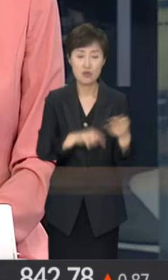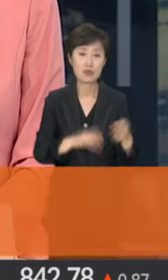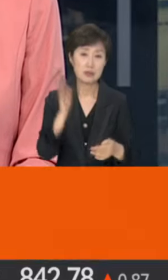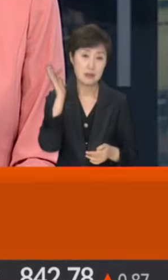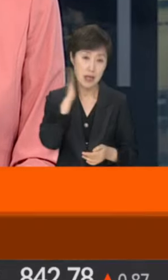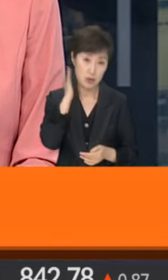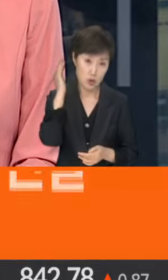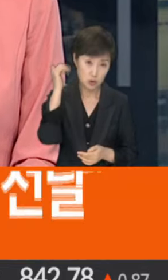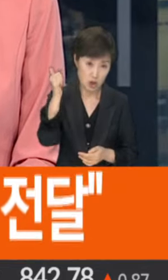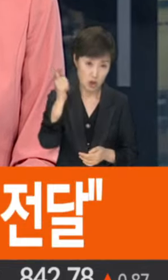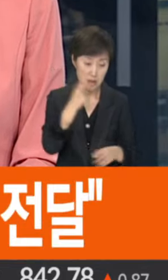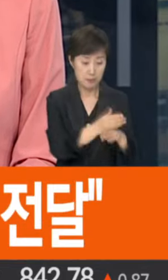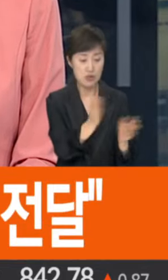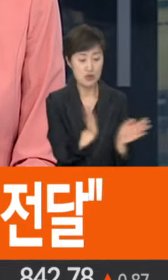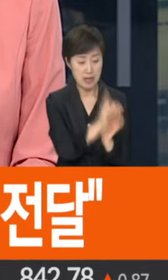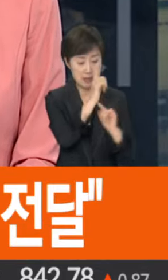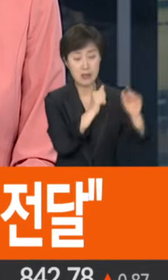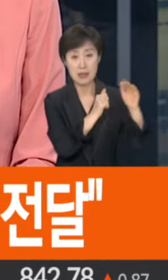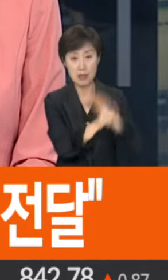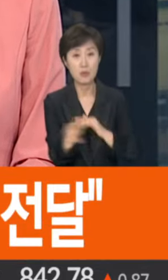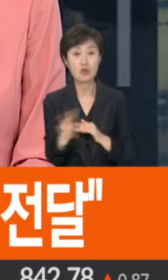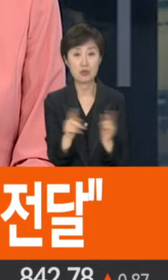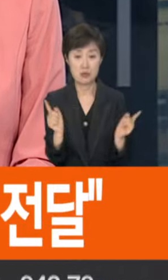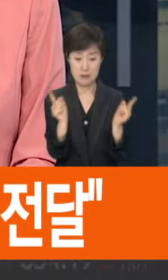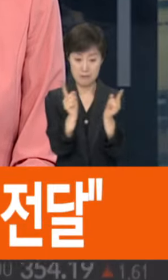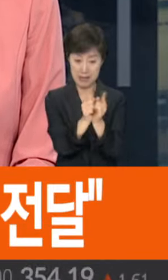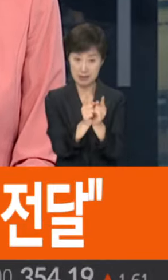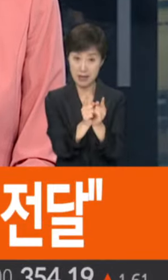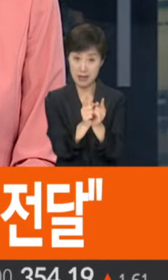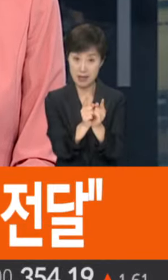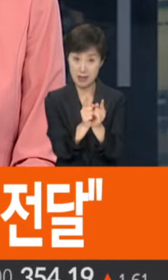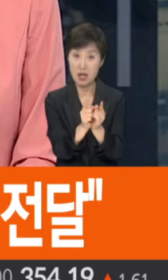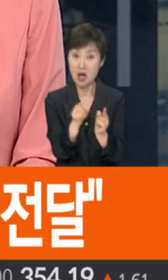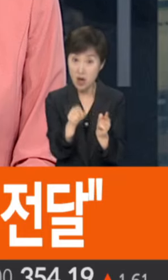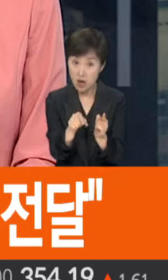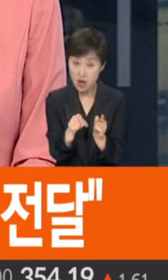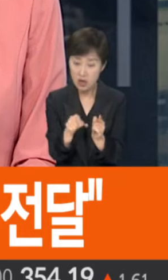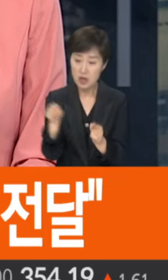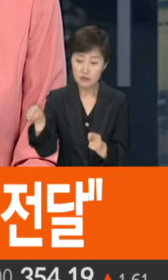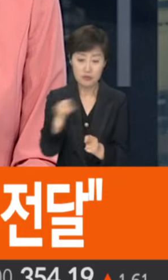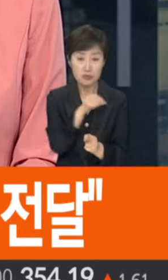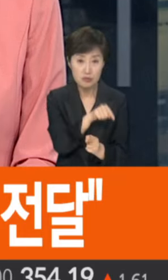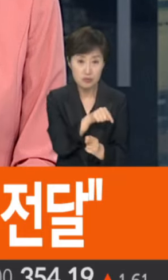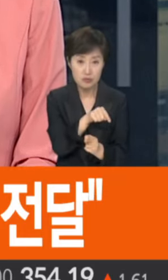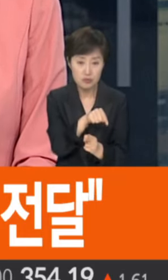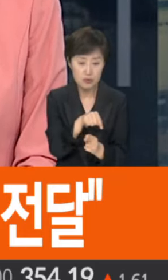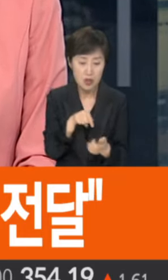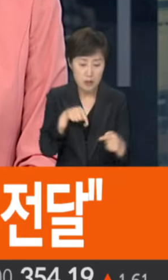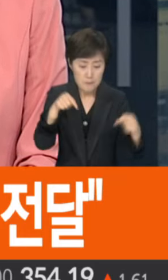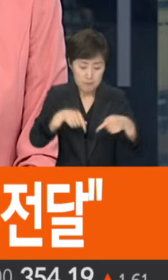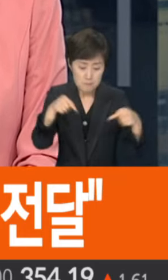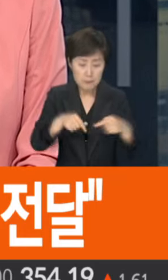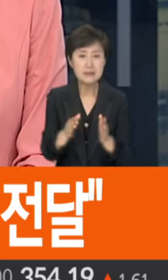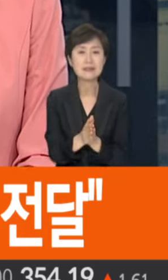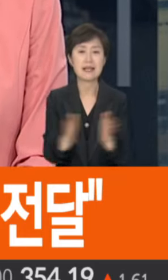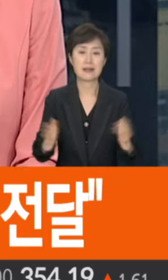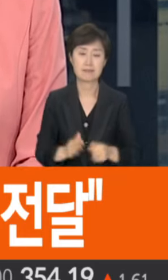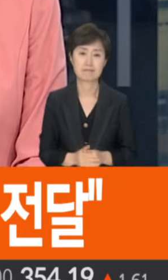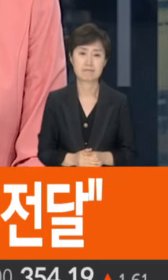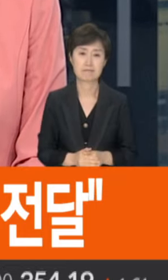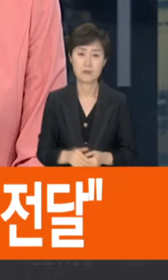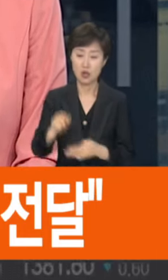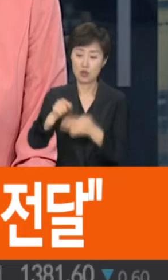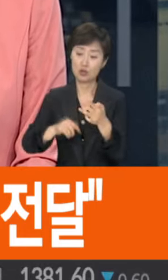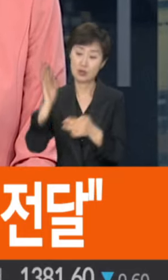윤성열 대통령과 더불어민주당 이재명 대표의 영수회담을 놓고 오늘 대통령실과 민주당 측이 실무 접촉을 시작합니다